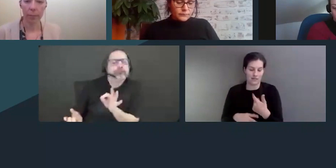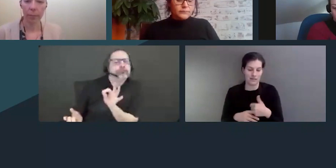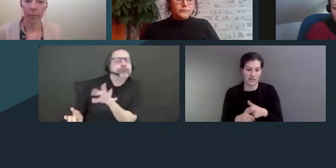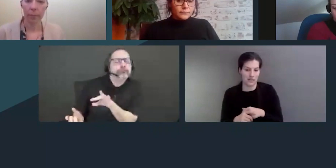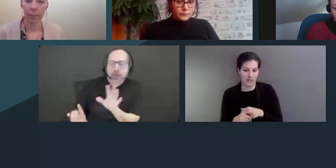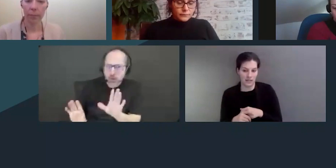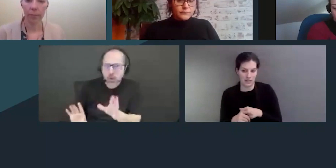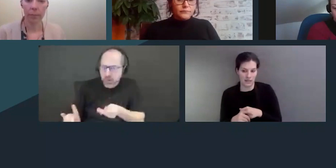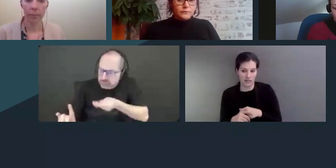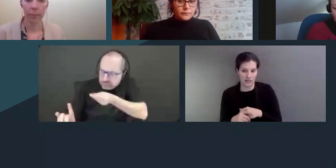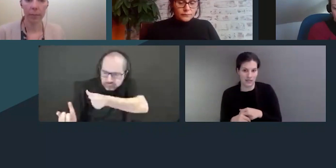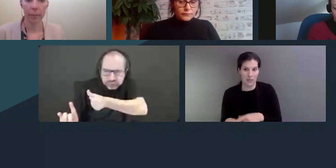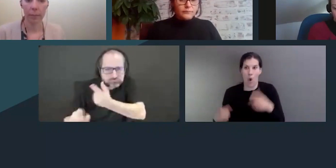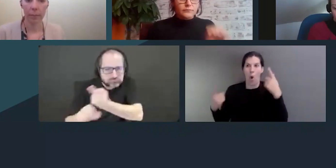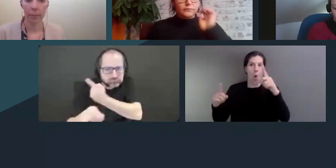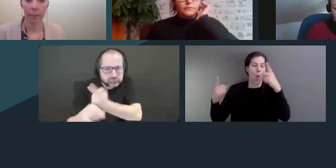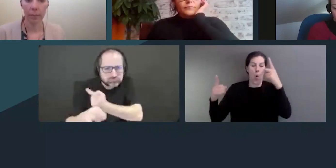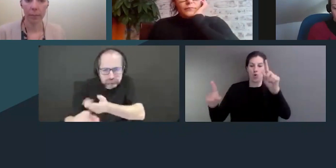Plutôt que...